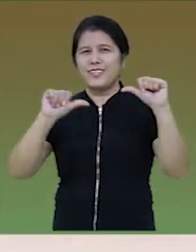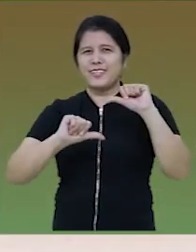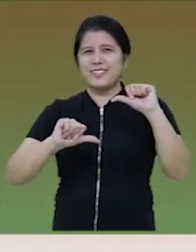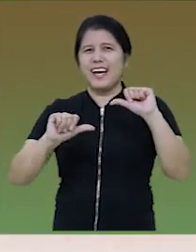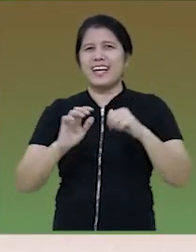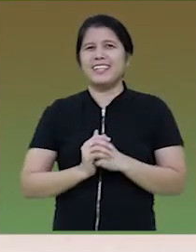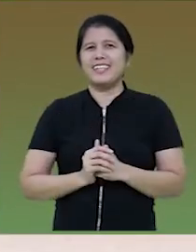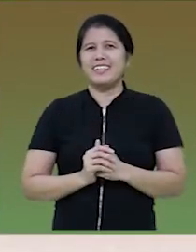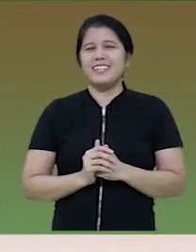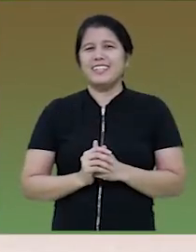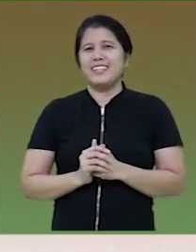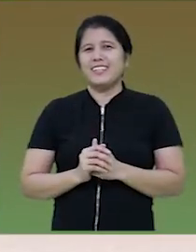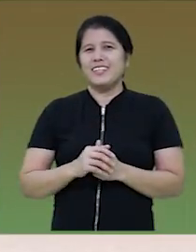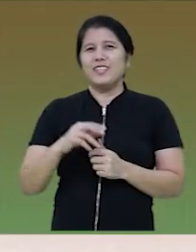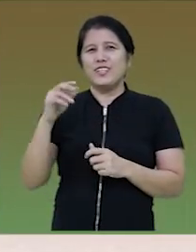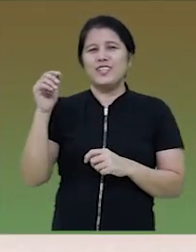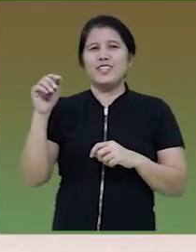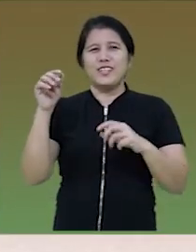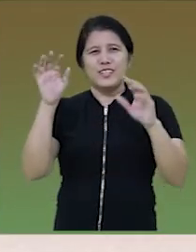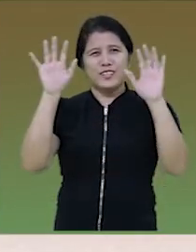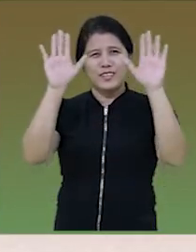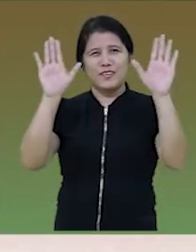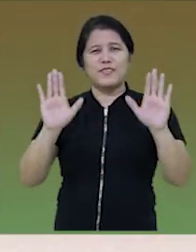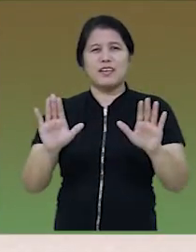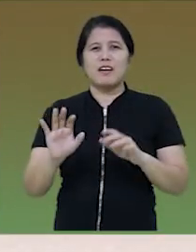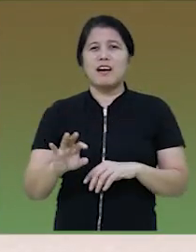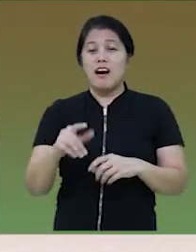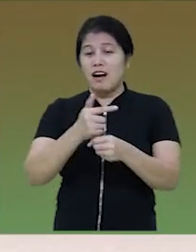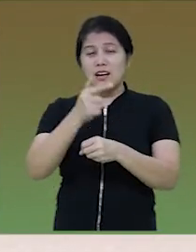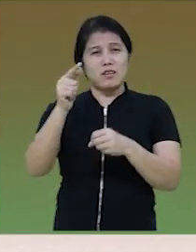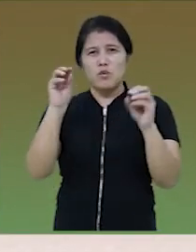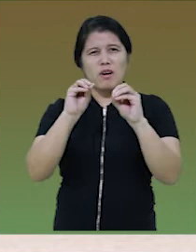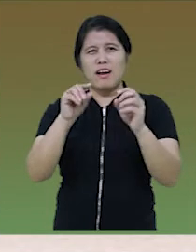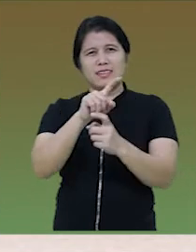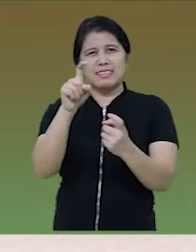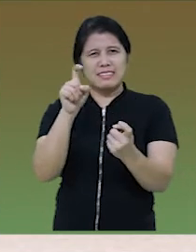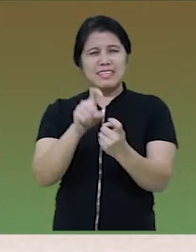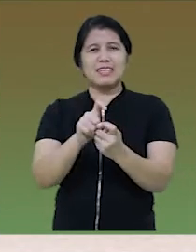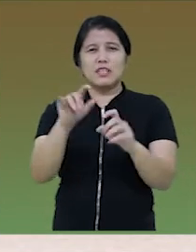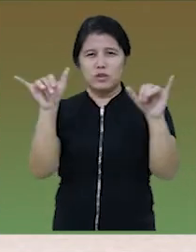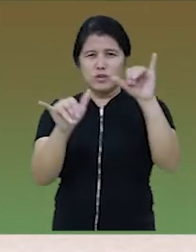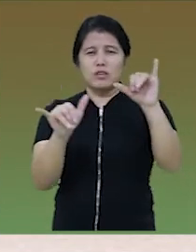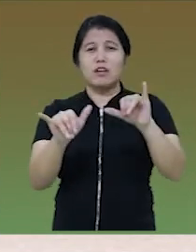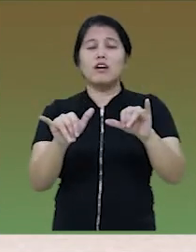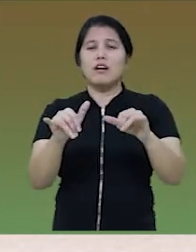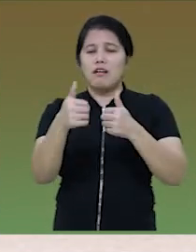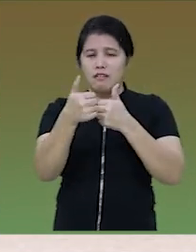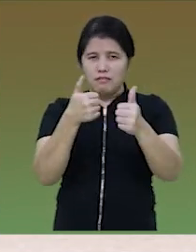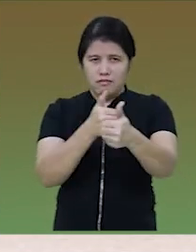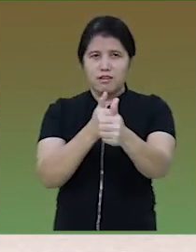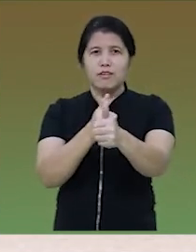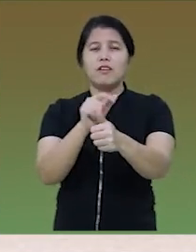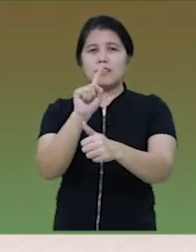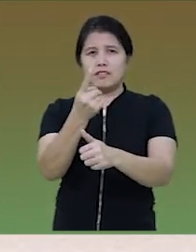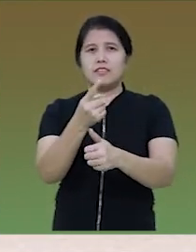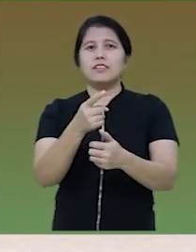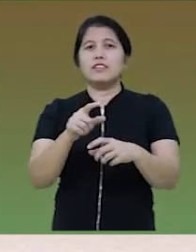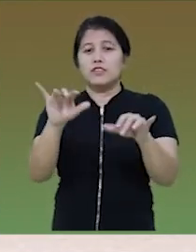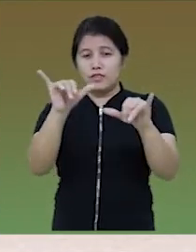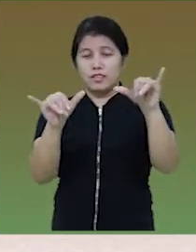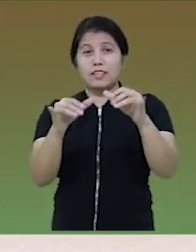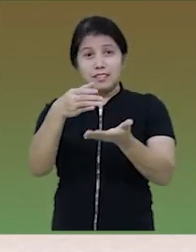Scientific! Ang gas ay walang tiyak na sukat. Sumusunod lamang ang gas sa sukat ng lalagyan.